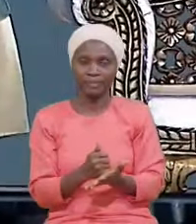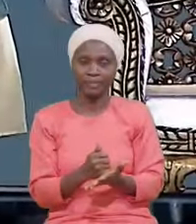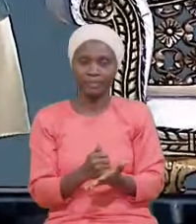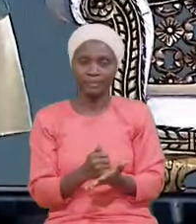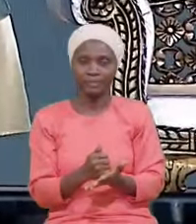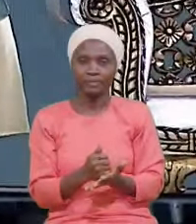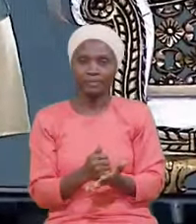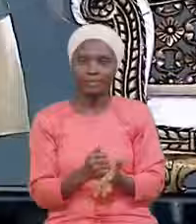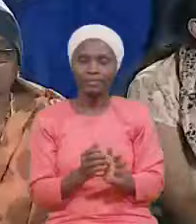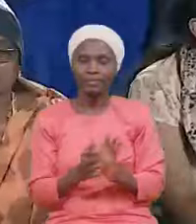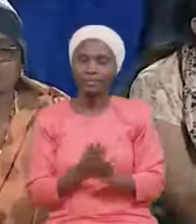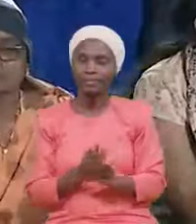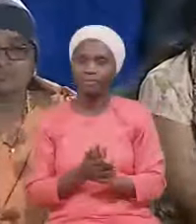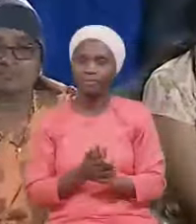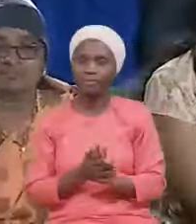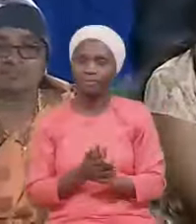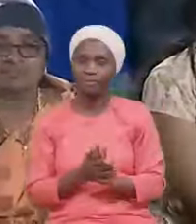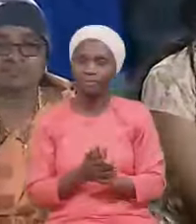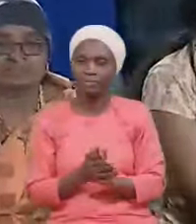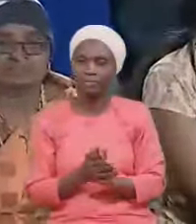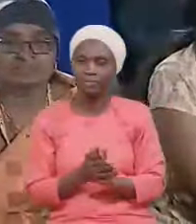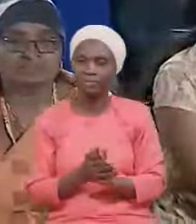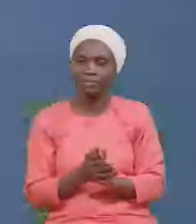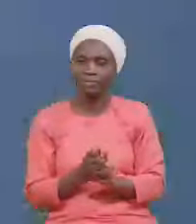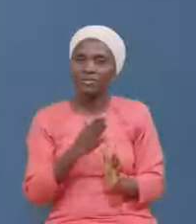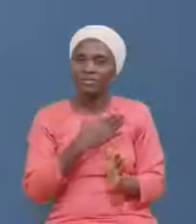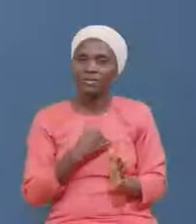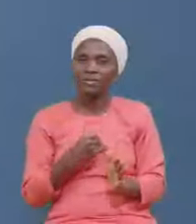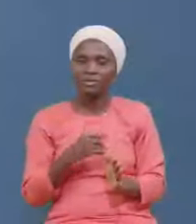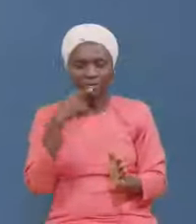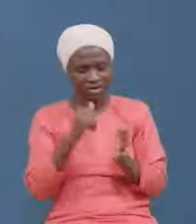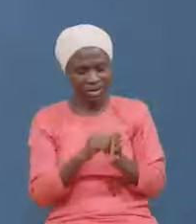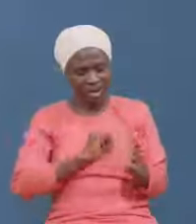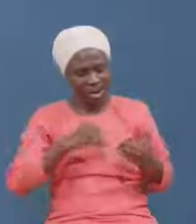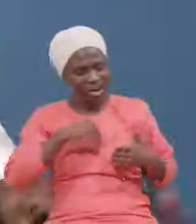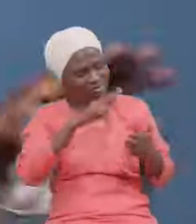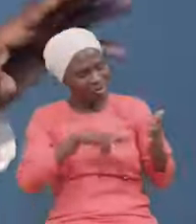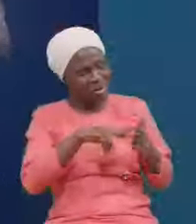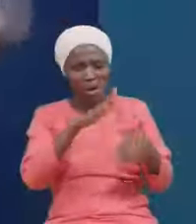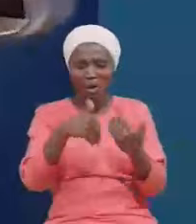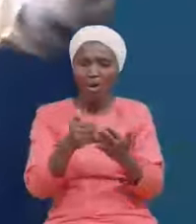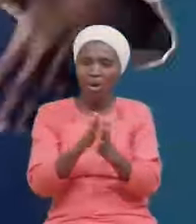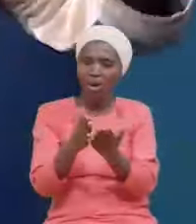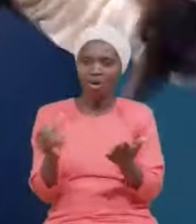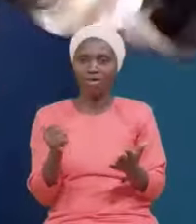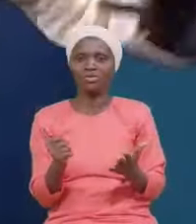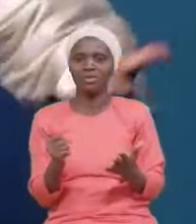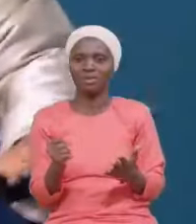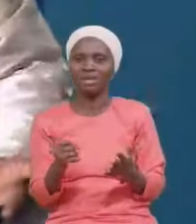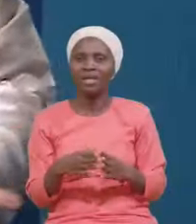వెదుకుతూ వచ్చినట్లయితే ఆయన నిన్ను రక్షిస్తారు. I read all the books. ఇక్కడ పుస్తకాలు చదివిన వారు